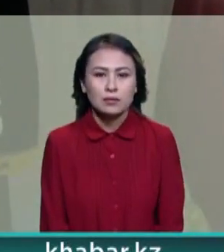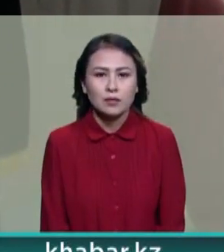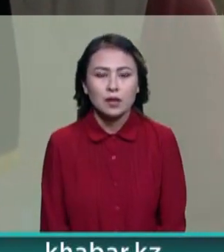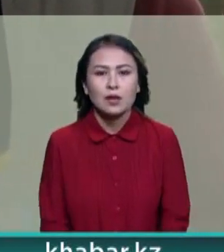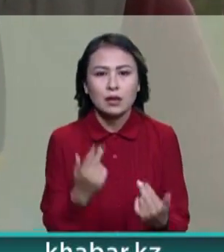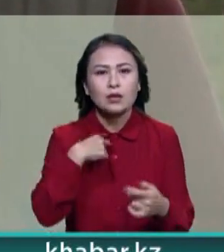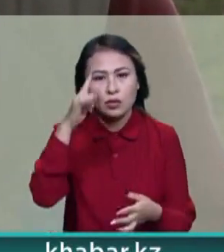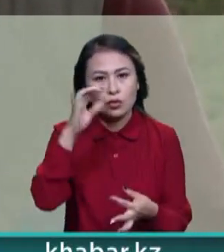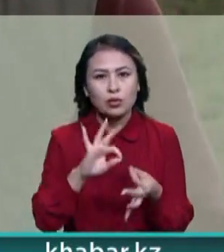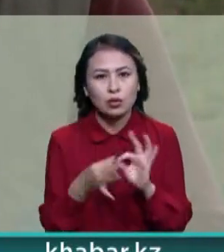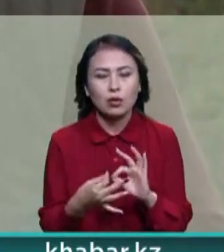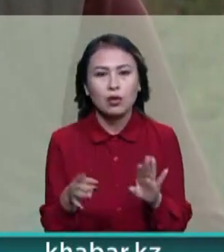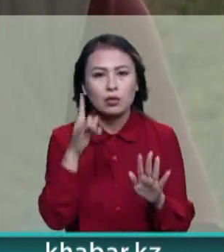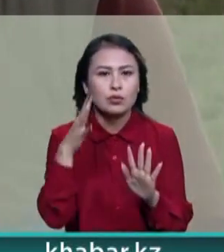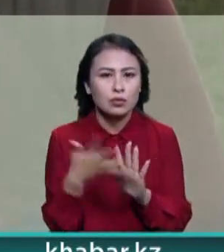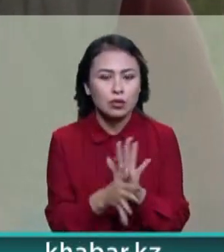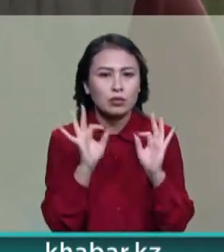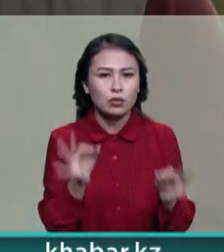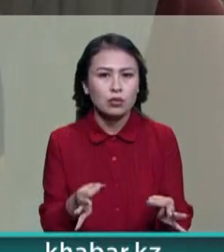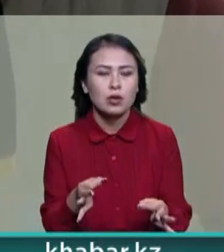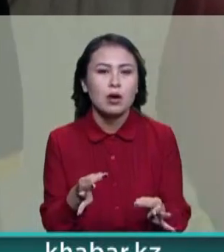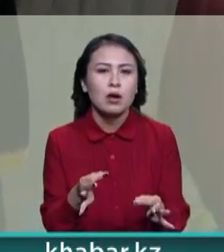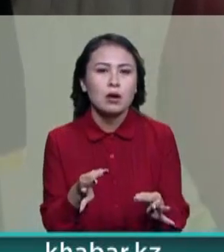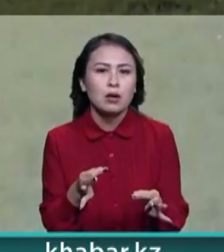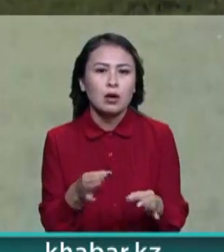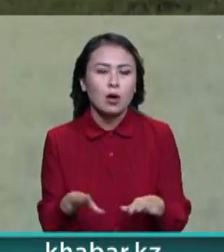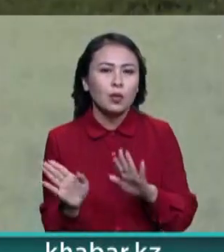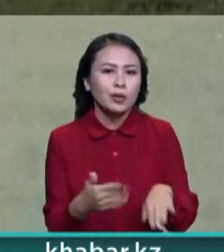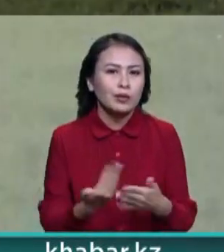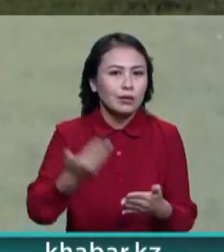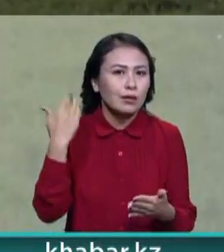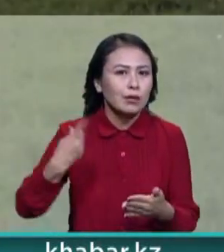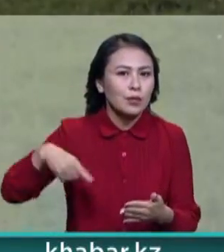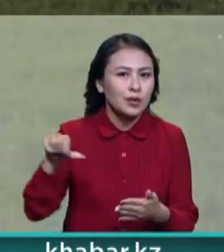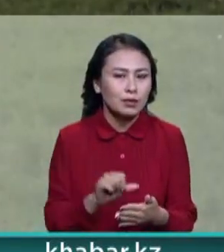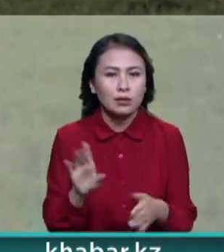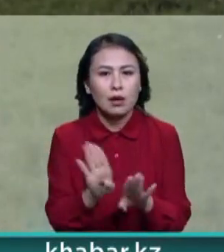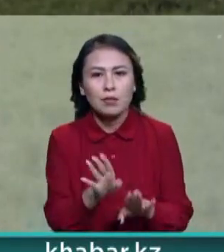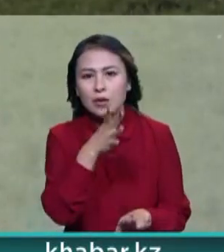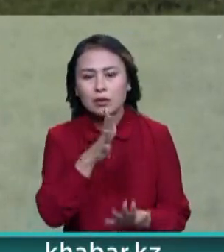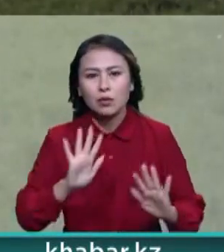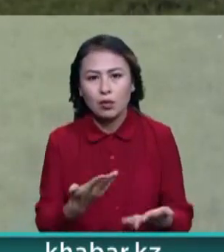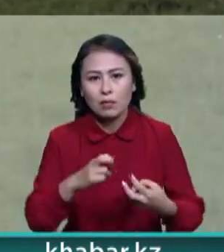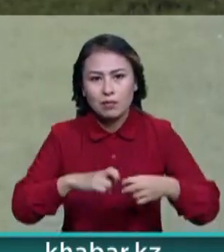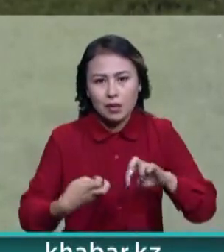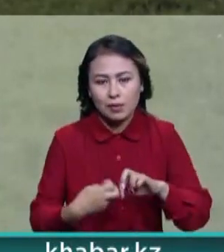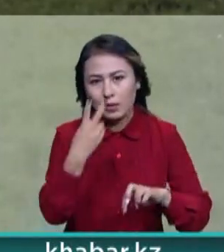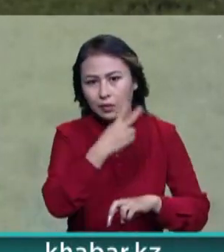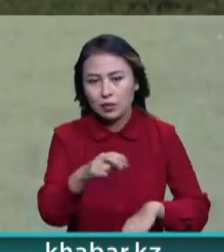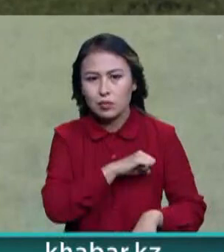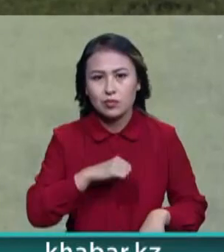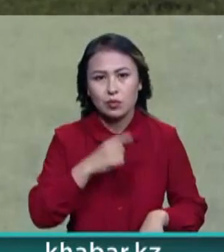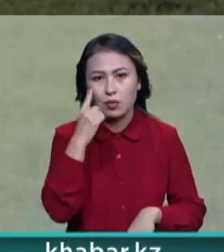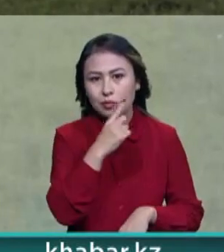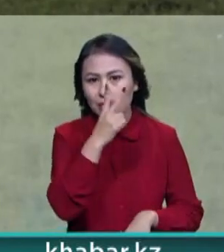Я түсінікті, Динара, сұрағыңыз өте орынды. Өткен аптаның соңында жалпы облыста болып жатқан ахуалды жағдайды өз көзімен